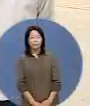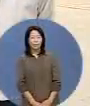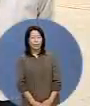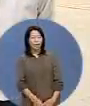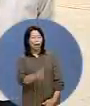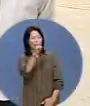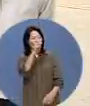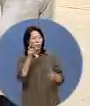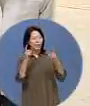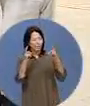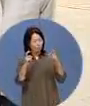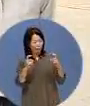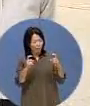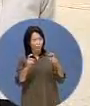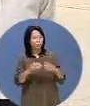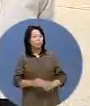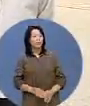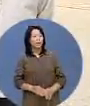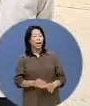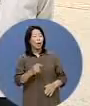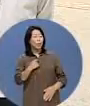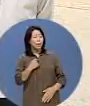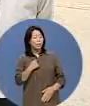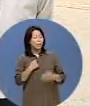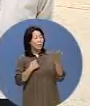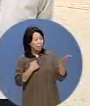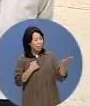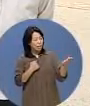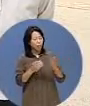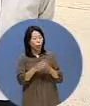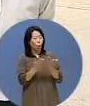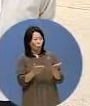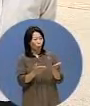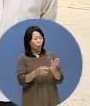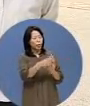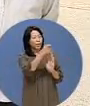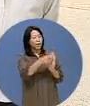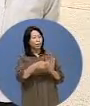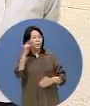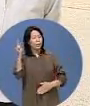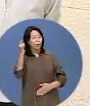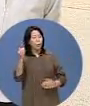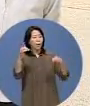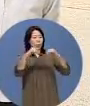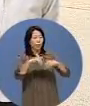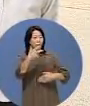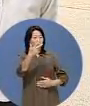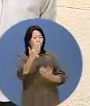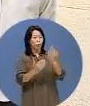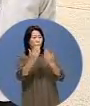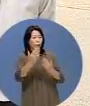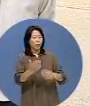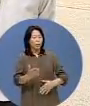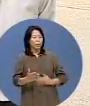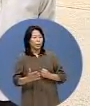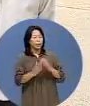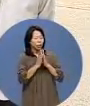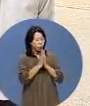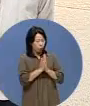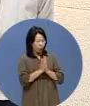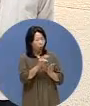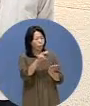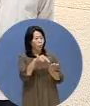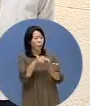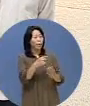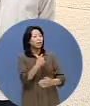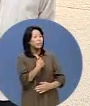今城さん、こんにちは。 こんにちは。 今回私もこちらの今城さんの書かれた生駒谷の七森信仰を読ませていただいたんです